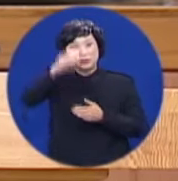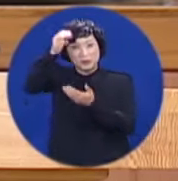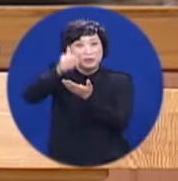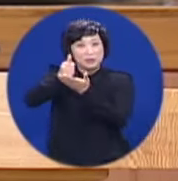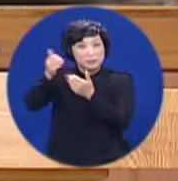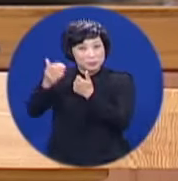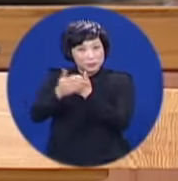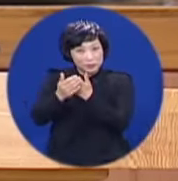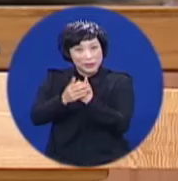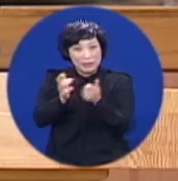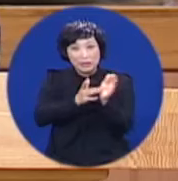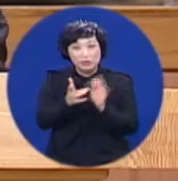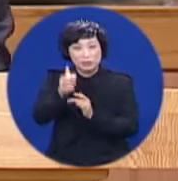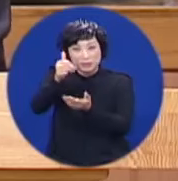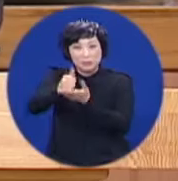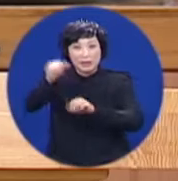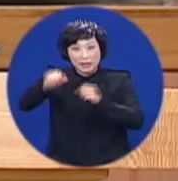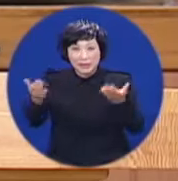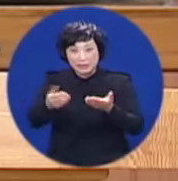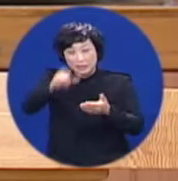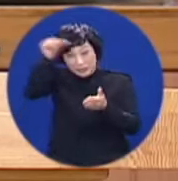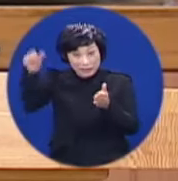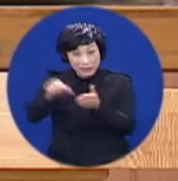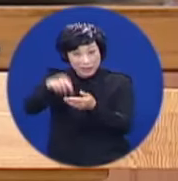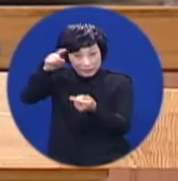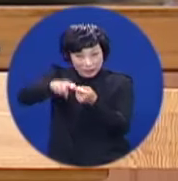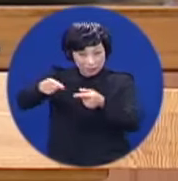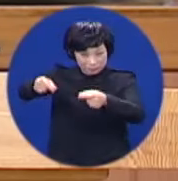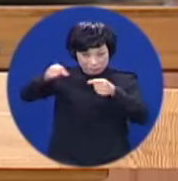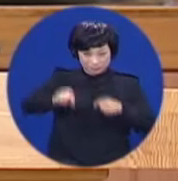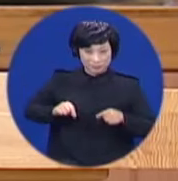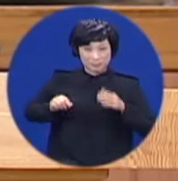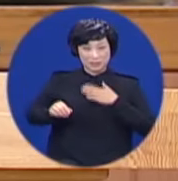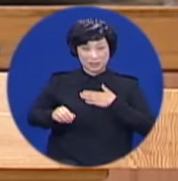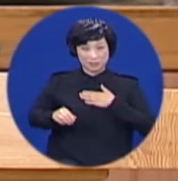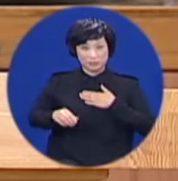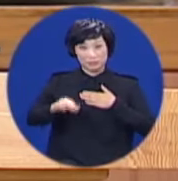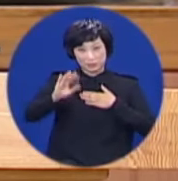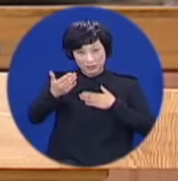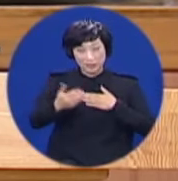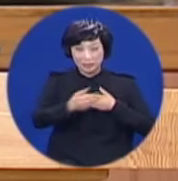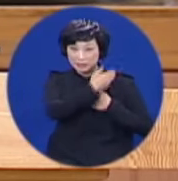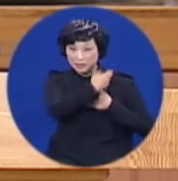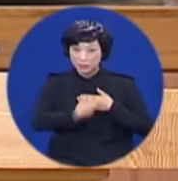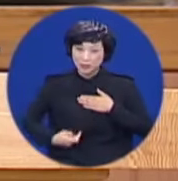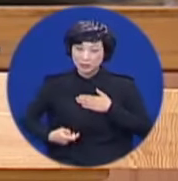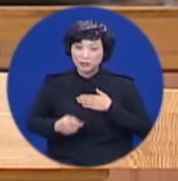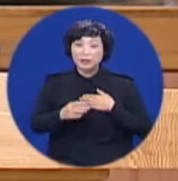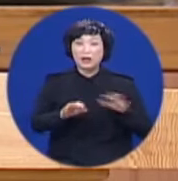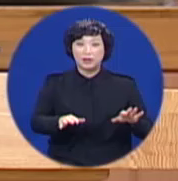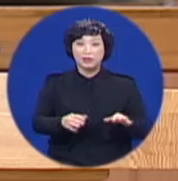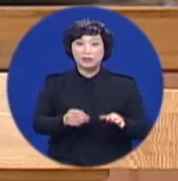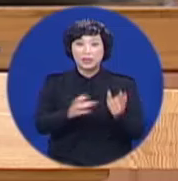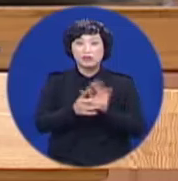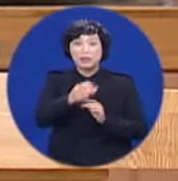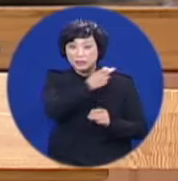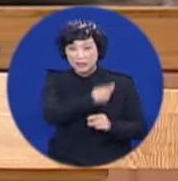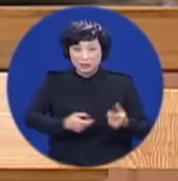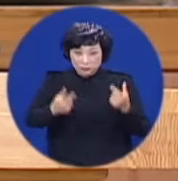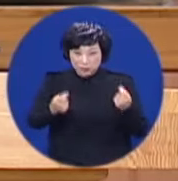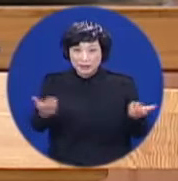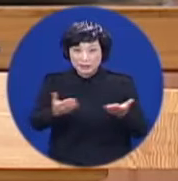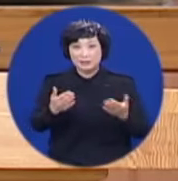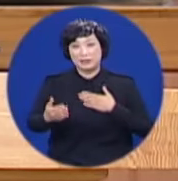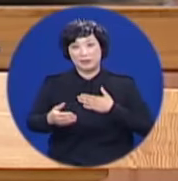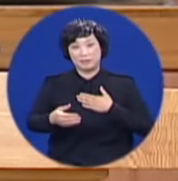성령으로 예수님이 하신 생애를 사도행전 제자들과 똑같은 역사를 나타낼